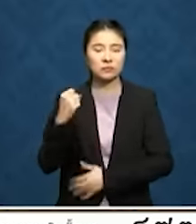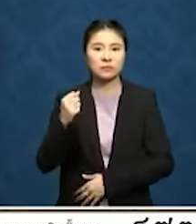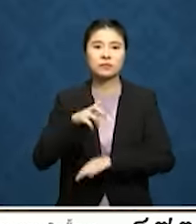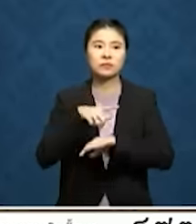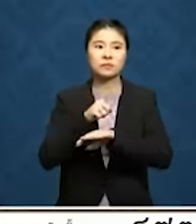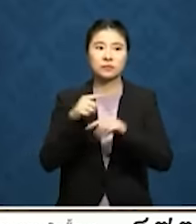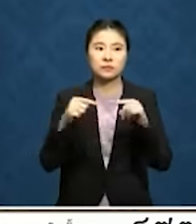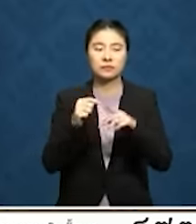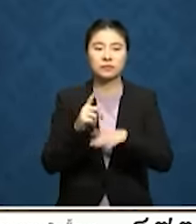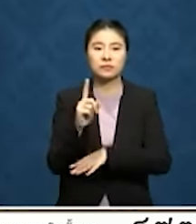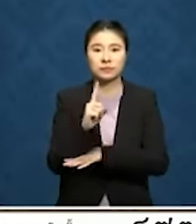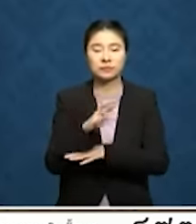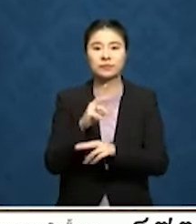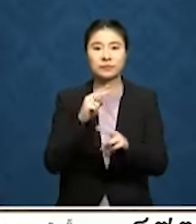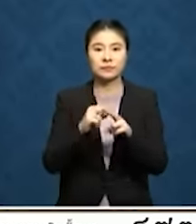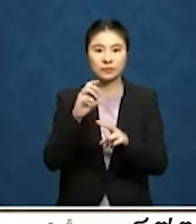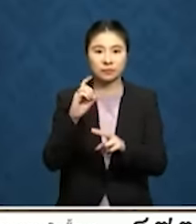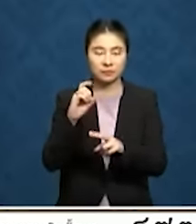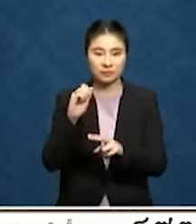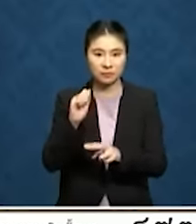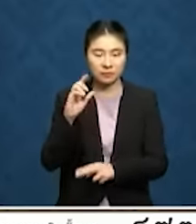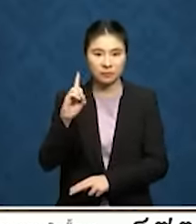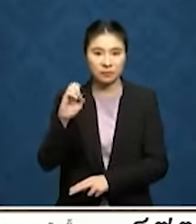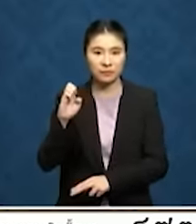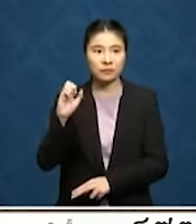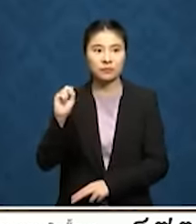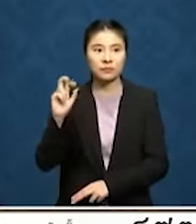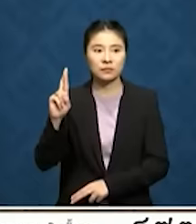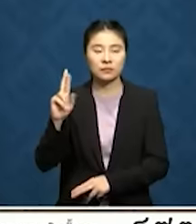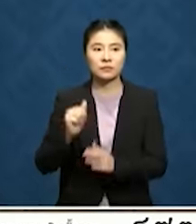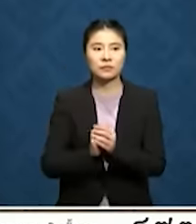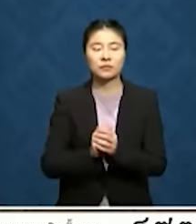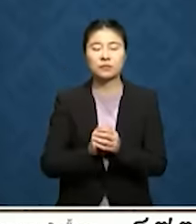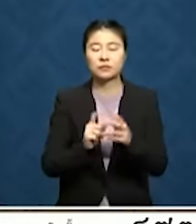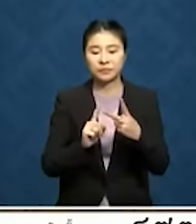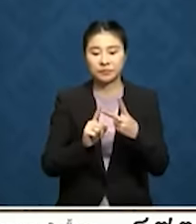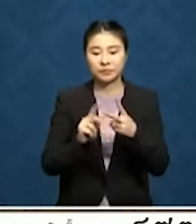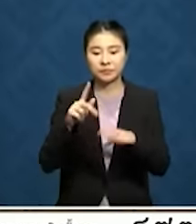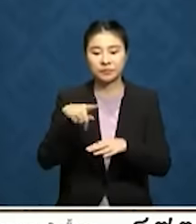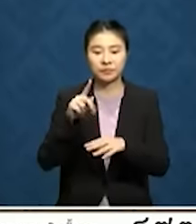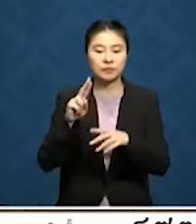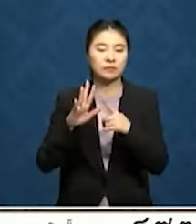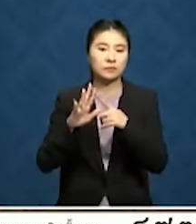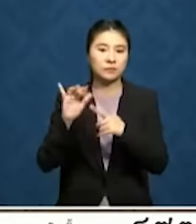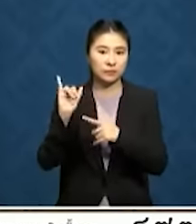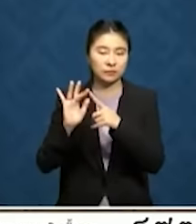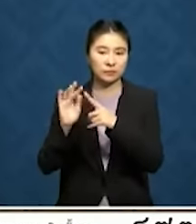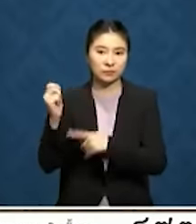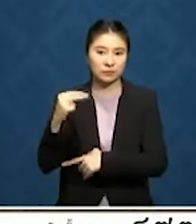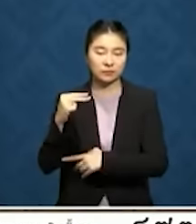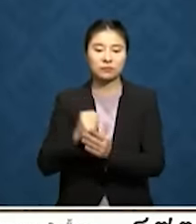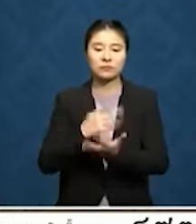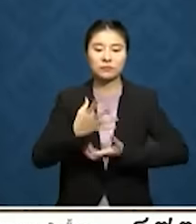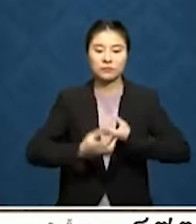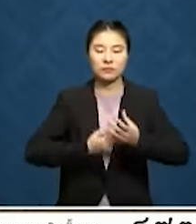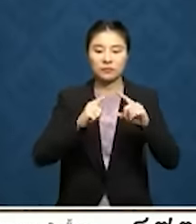ไม่ว่าท่านอดิศรเพียงเกตด้วยความเคารพที่เอ่ยนามหรือว่าท่านประยุทธ์สิริพานิชก็ตามก็ได้แสดงความเห็นที่แต